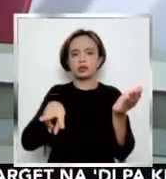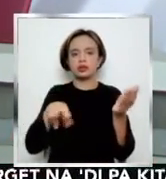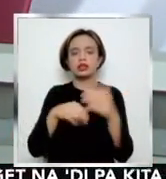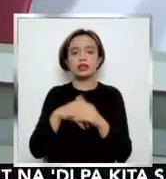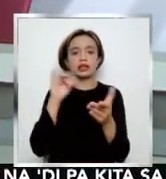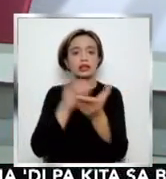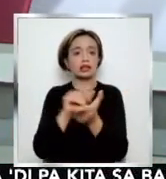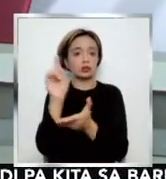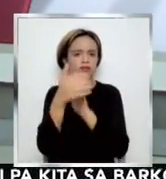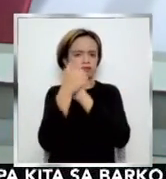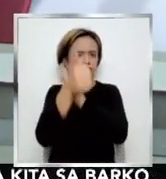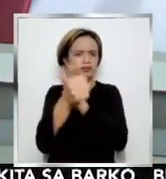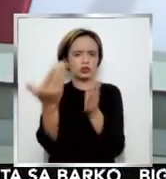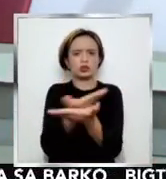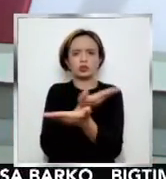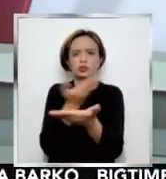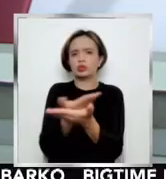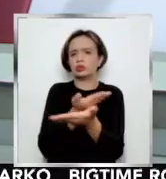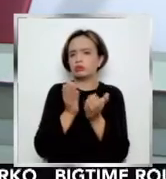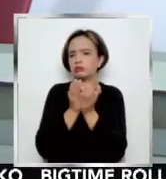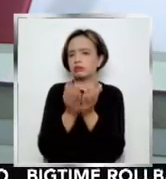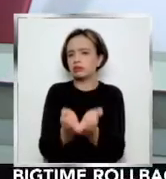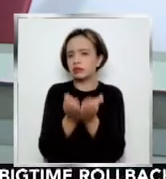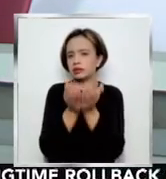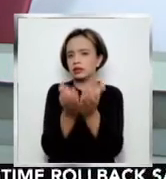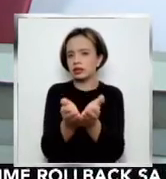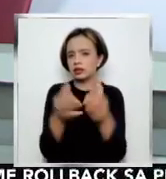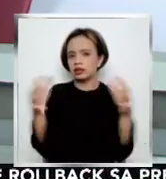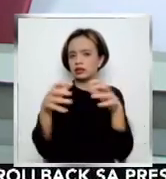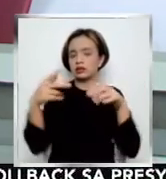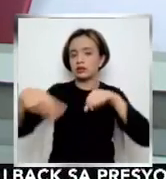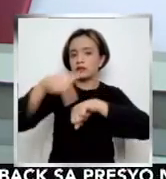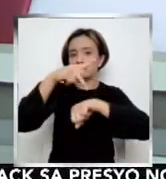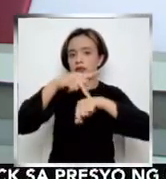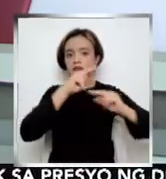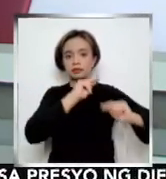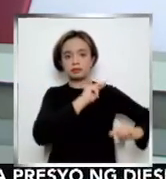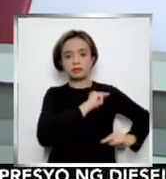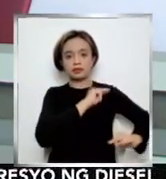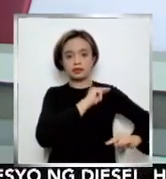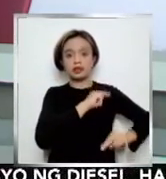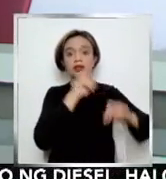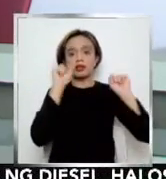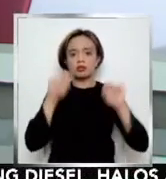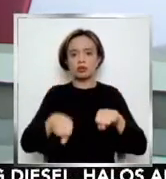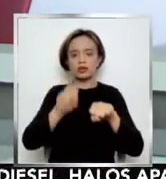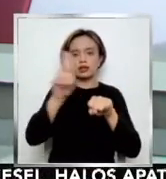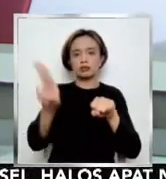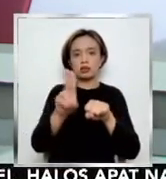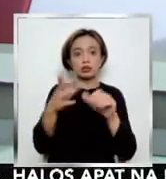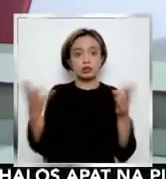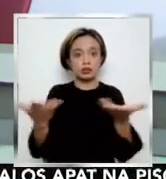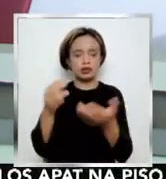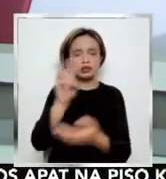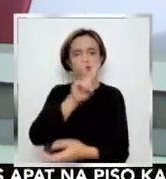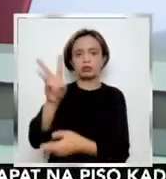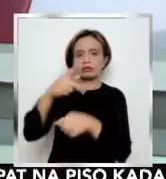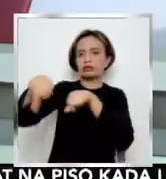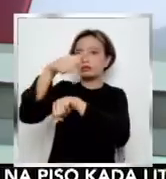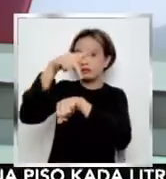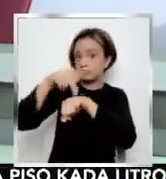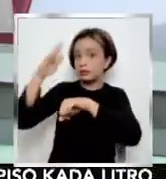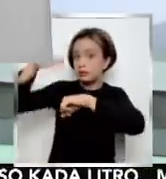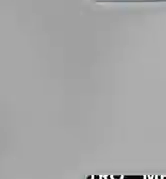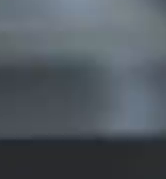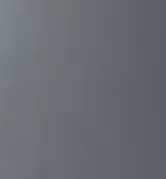dalawang bagong barkong pangdigma ng Philippine Navy na posibleng i-deploy sa West Philippine Sea. Nakatutok si Rafi